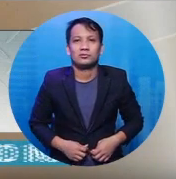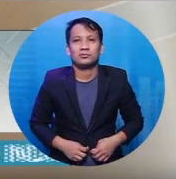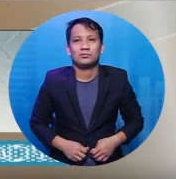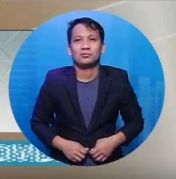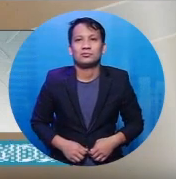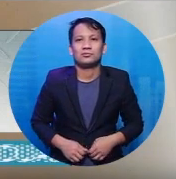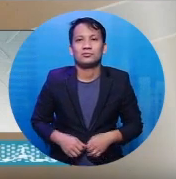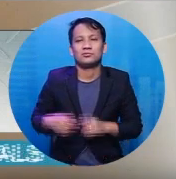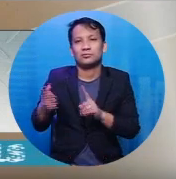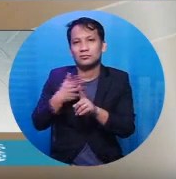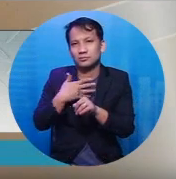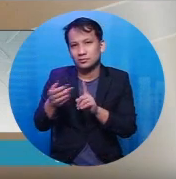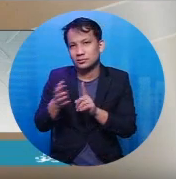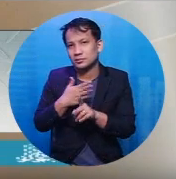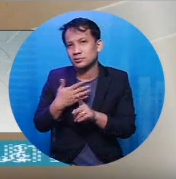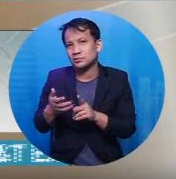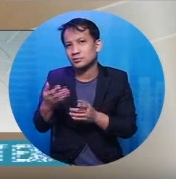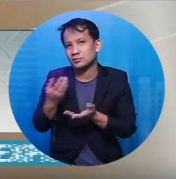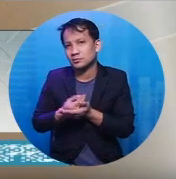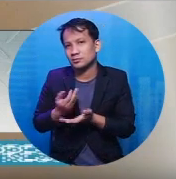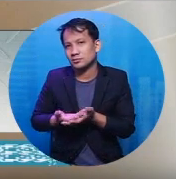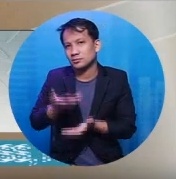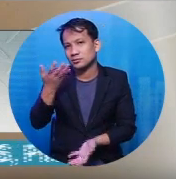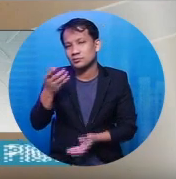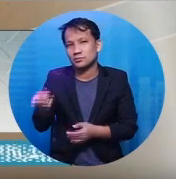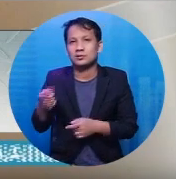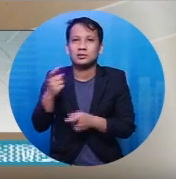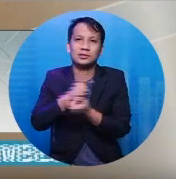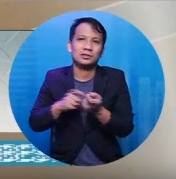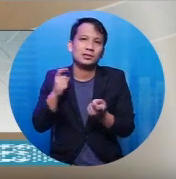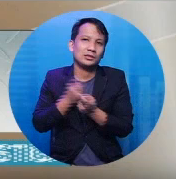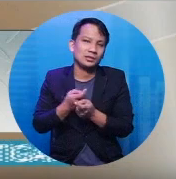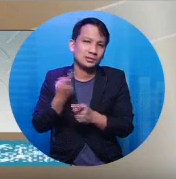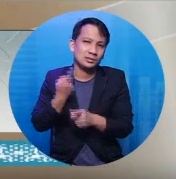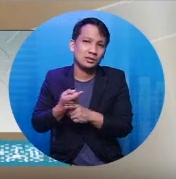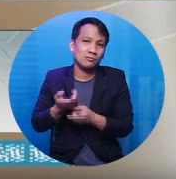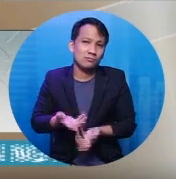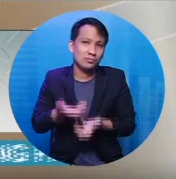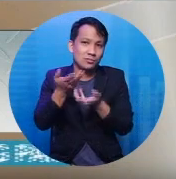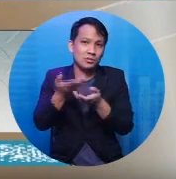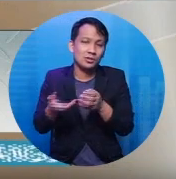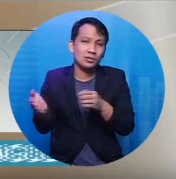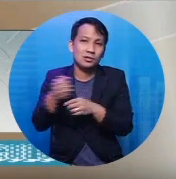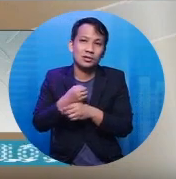Mapagsamantala. Umangat sa buhay, Idol. Exactly. At sila ay